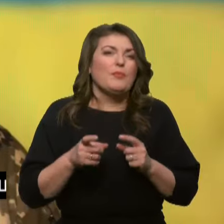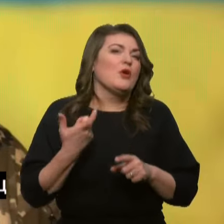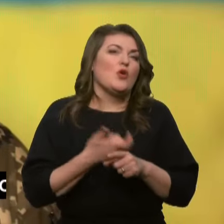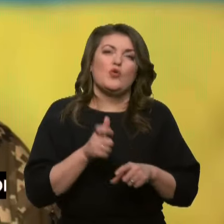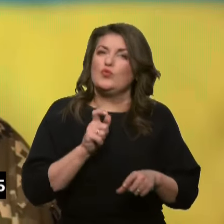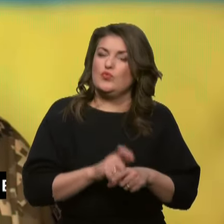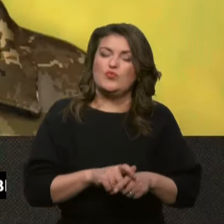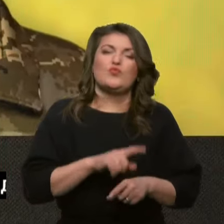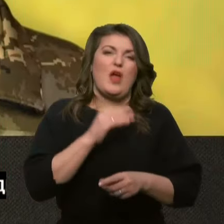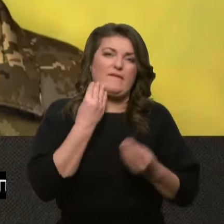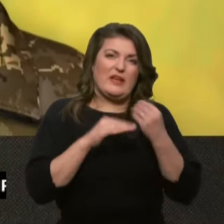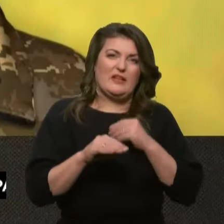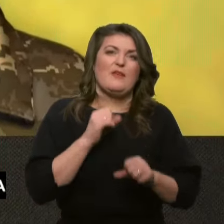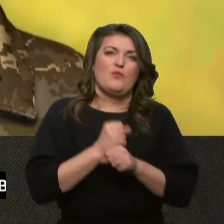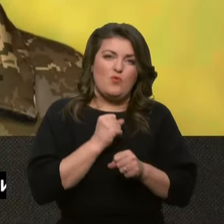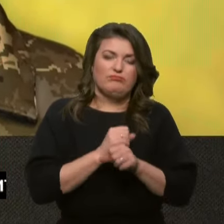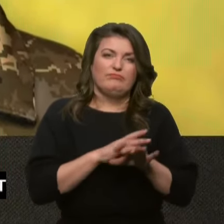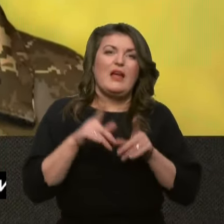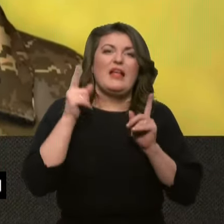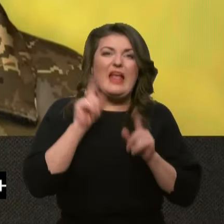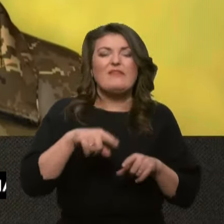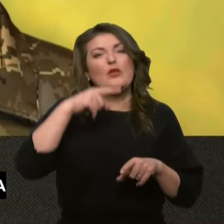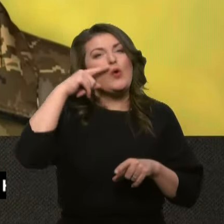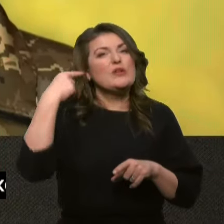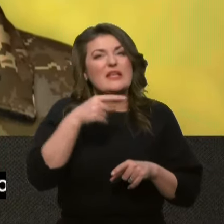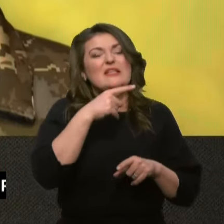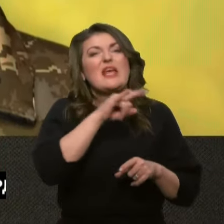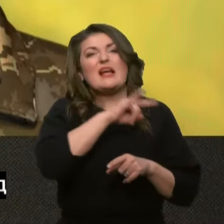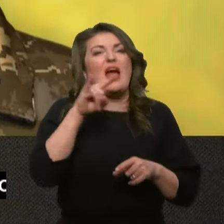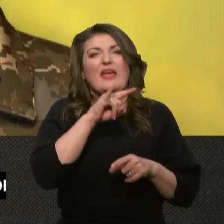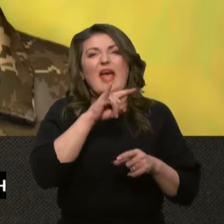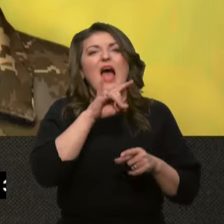діє, і навіть російські ракети вже не долітають, авіація їхня